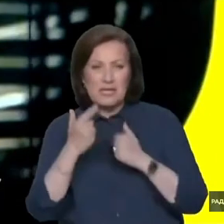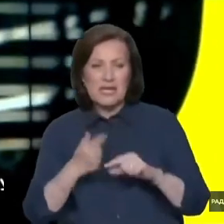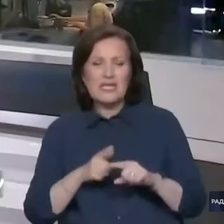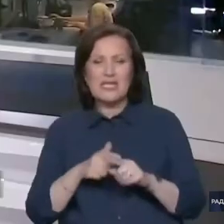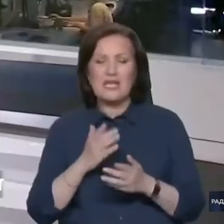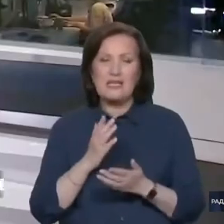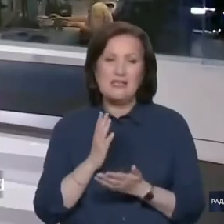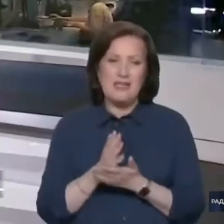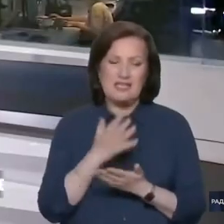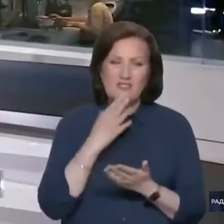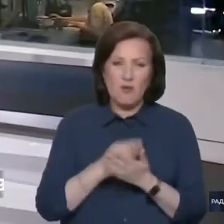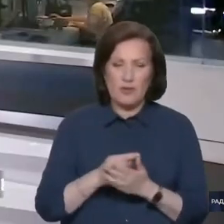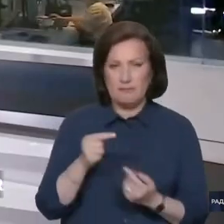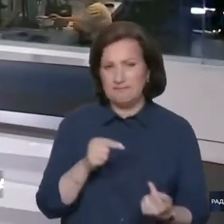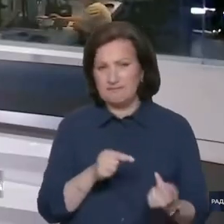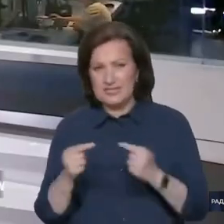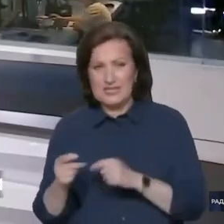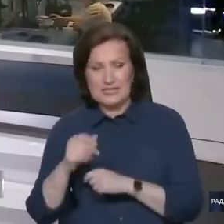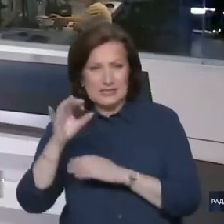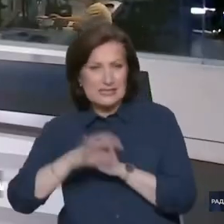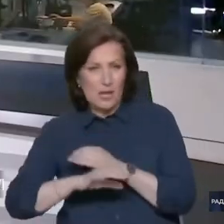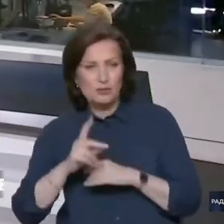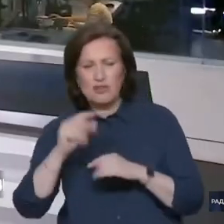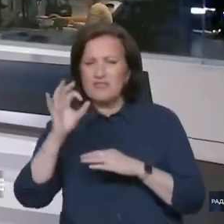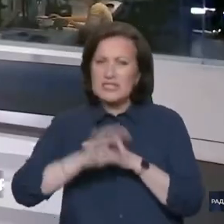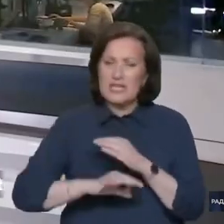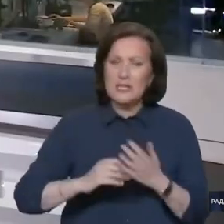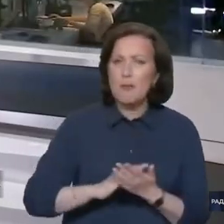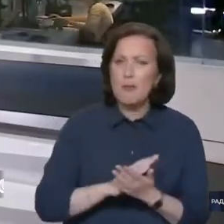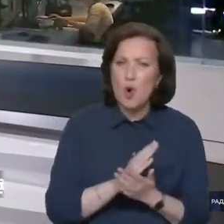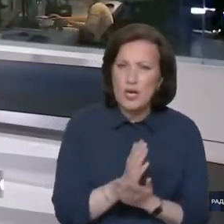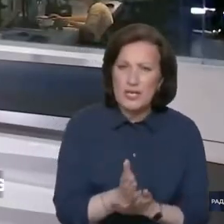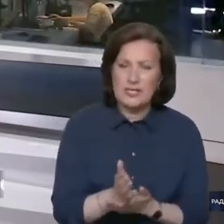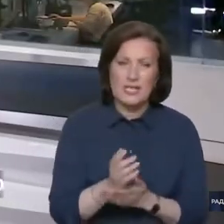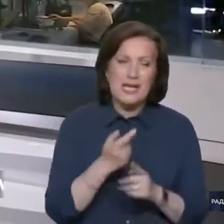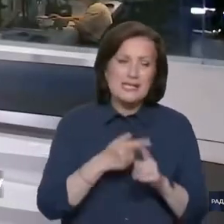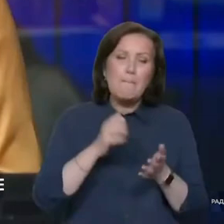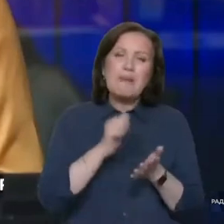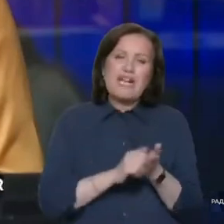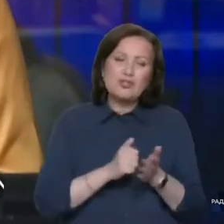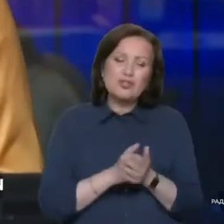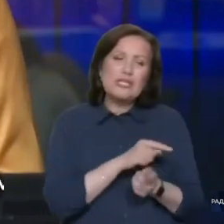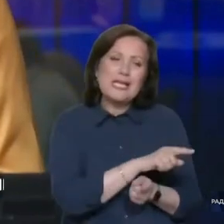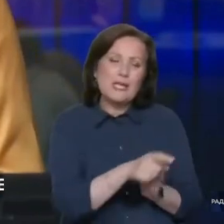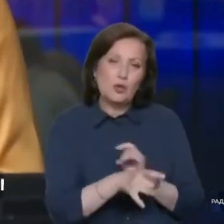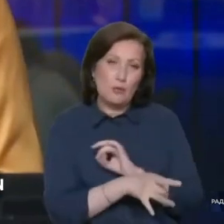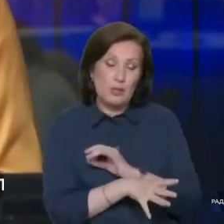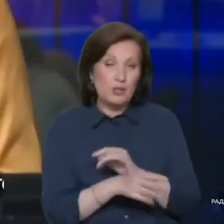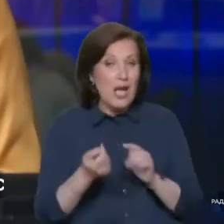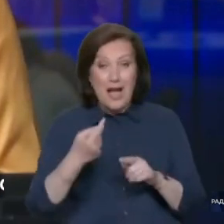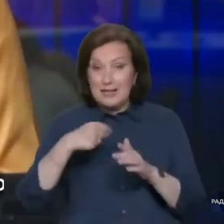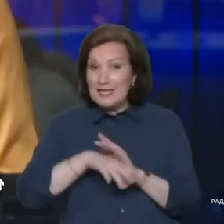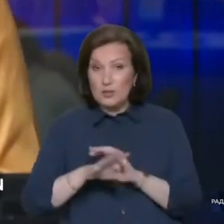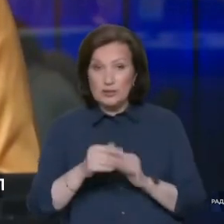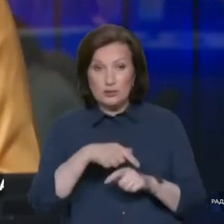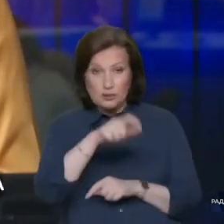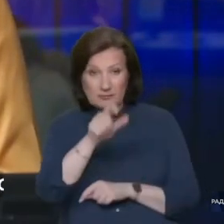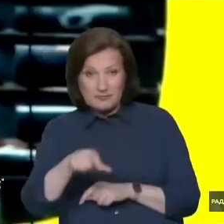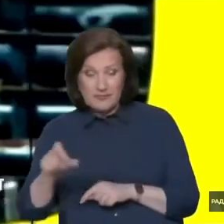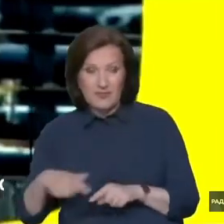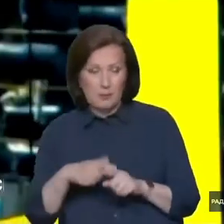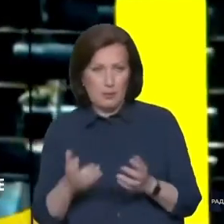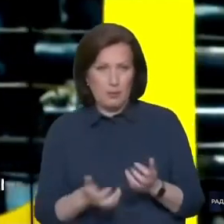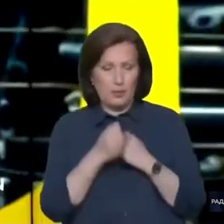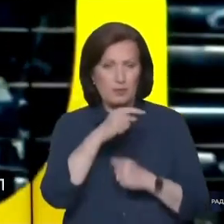свої протиріччя з Заходом, які вважають, що західна політика – одна з причин їхньої бідності. Але це не означає, що населення цих країн чи еліти